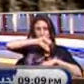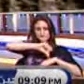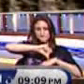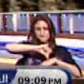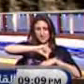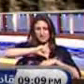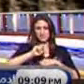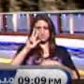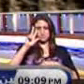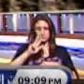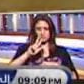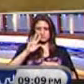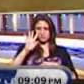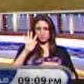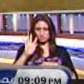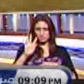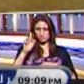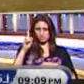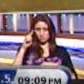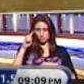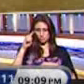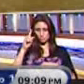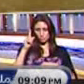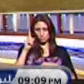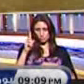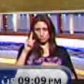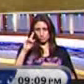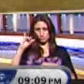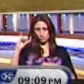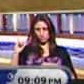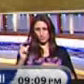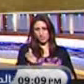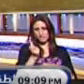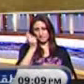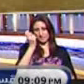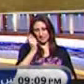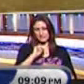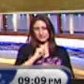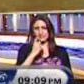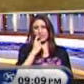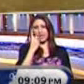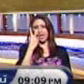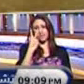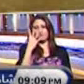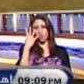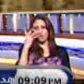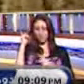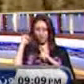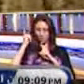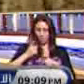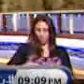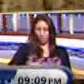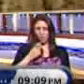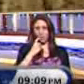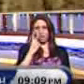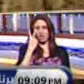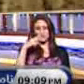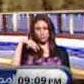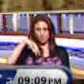من الطريق في سرقه الاعتمادات الماليه لرصف الطريق اكثر من مره من 2004 و2008 و2009